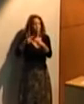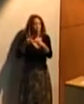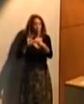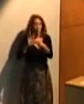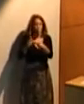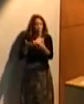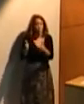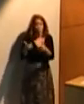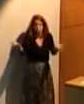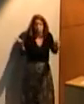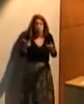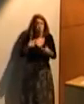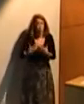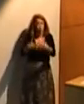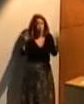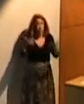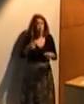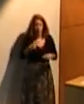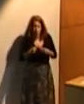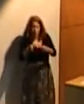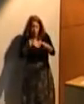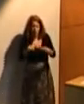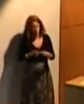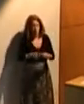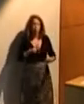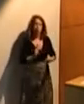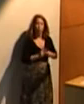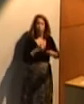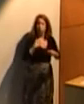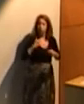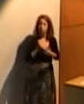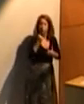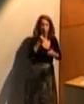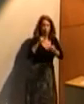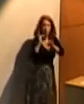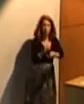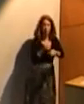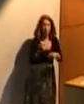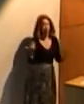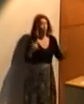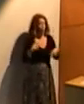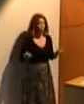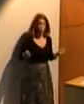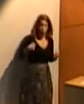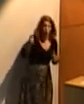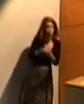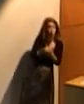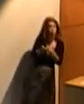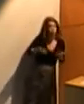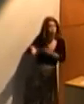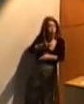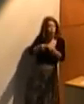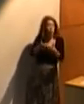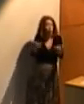comme brevetable toutes les parties j'ai profité des bouts de lego je vais moi même acheté un lego et donc je vais pouvoir faire en sorte que le corps